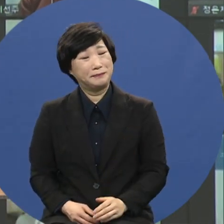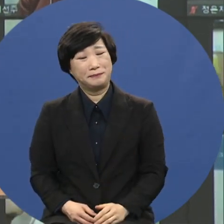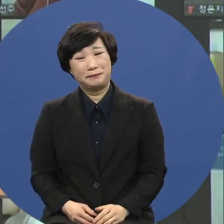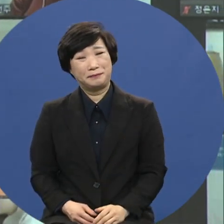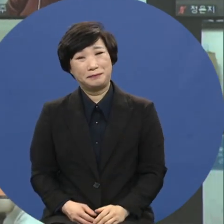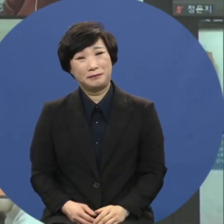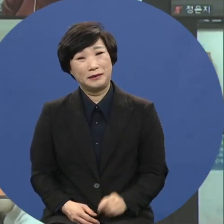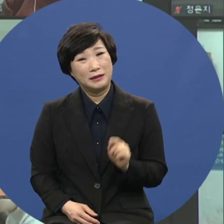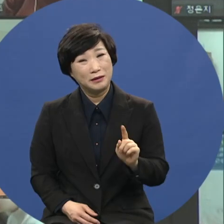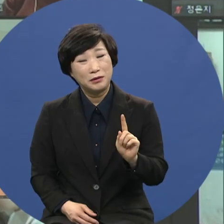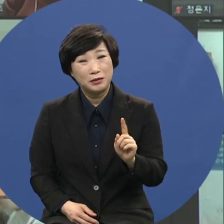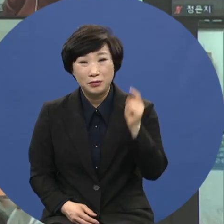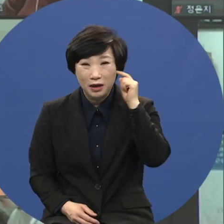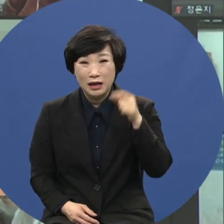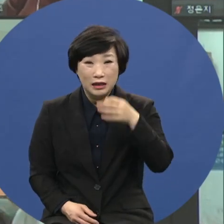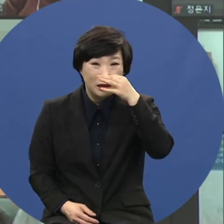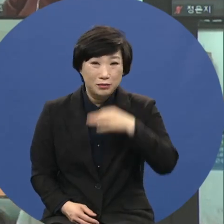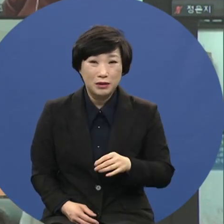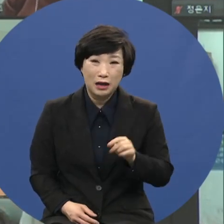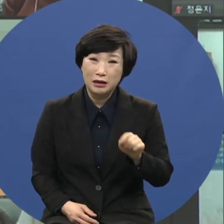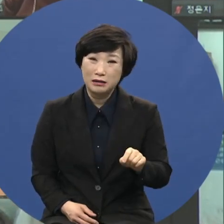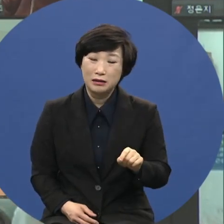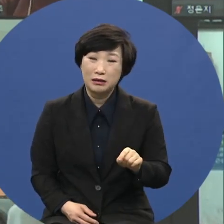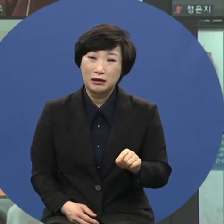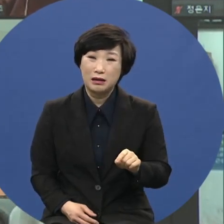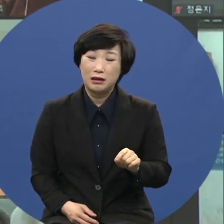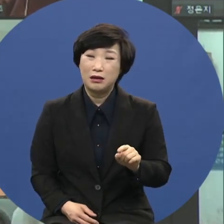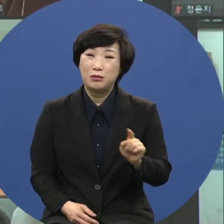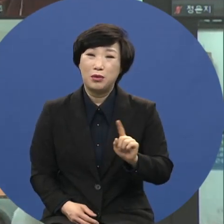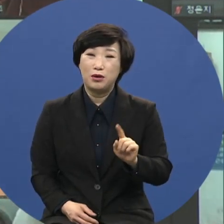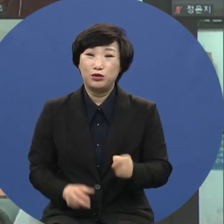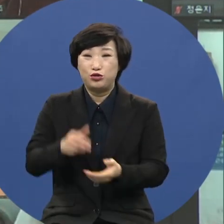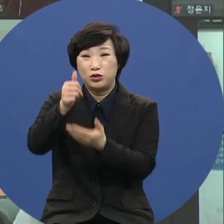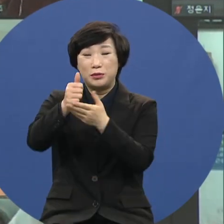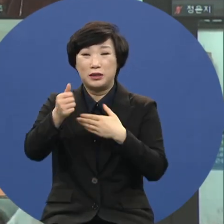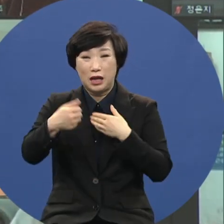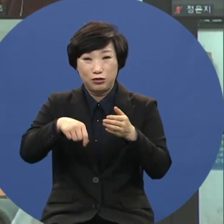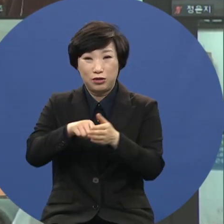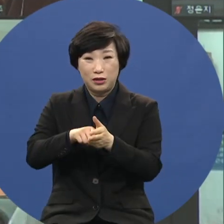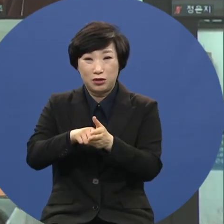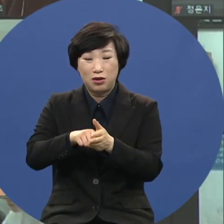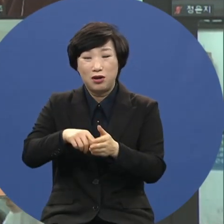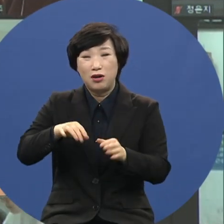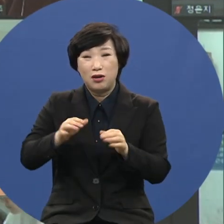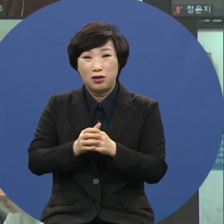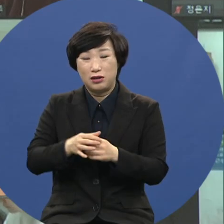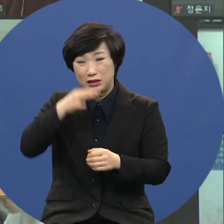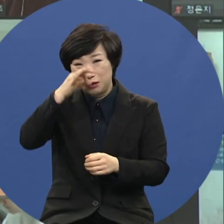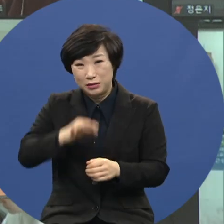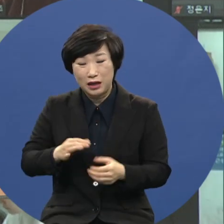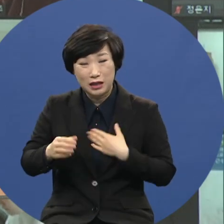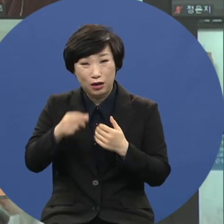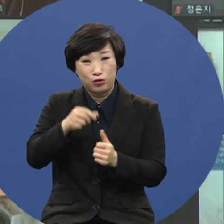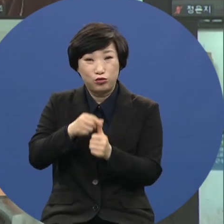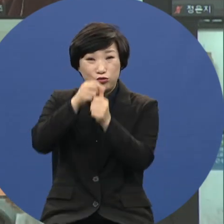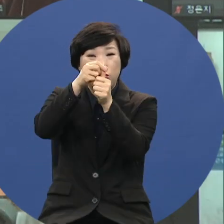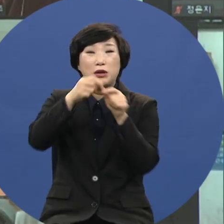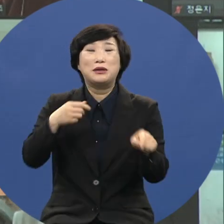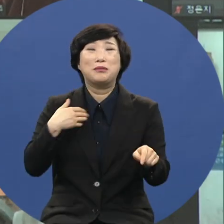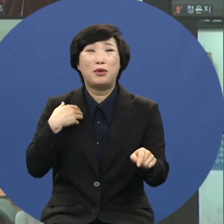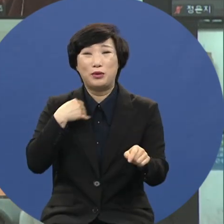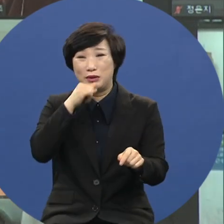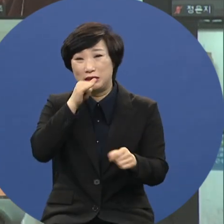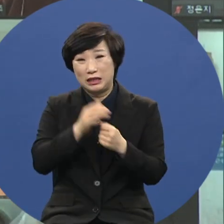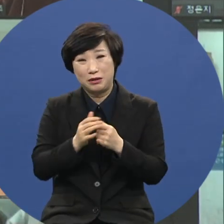이 사람은 힘들다고 하는 사람 하지 주님이 자기를 얼마나 힘들게 구원했는지 몰라서